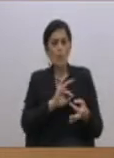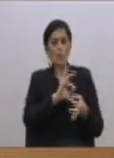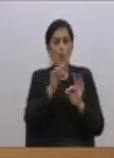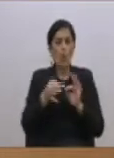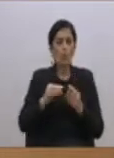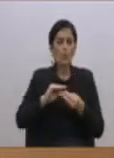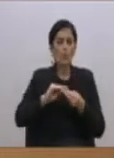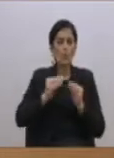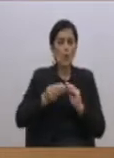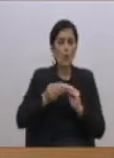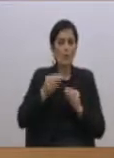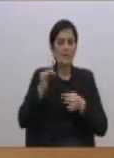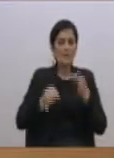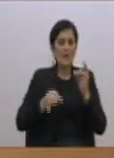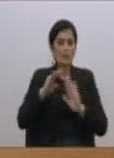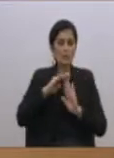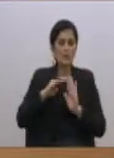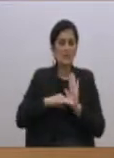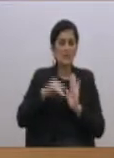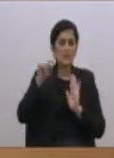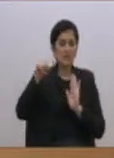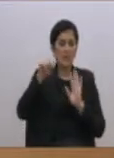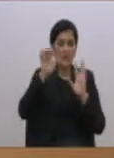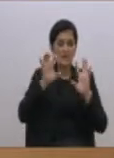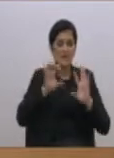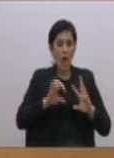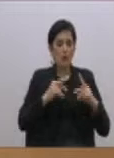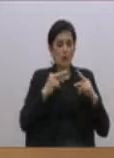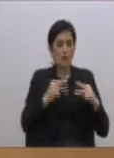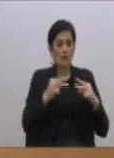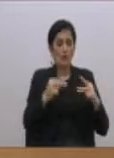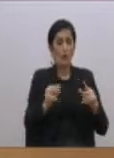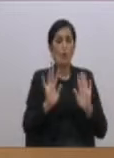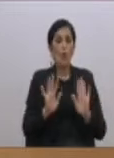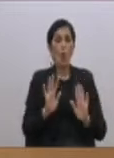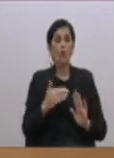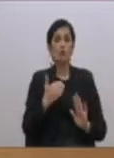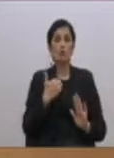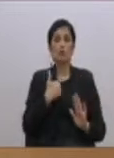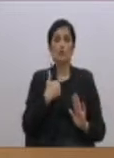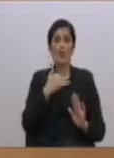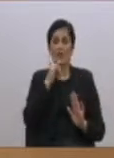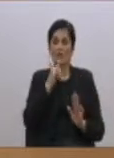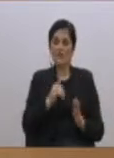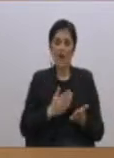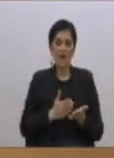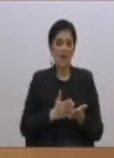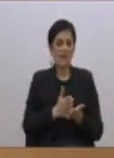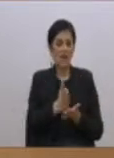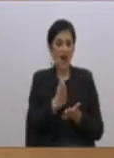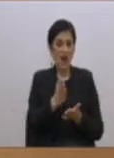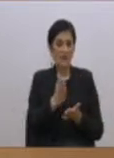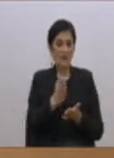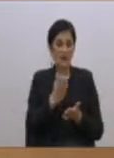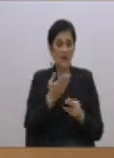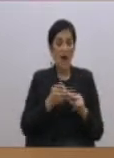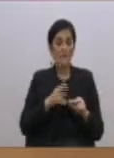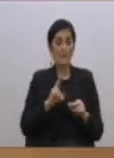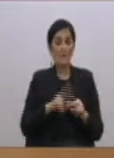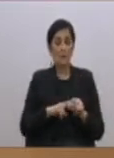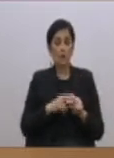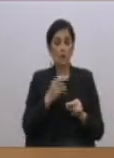პრობლემებია სასამართლო სისტემაში, საკანონმდებლო ცვლილებებით მხოლოდ ჩვენ ფონს ნამდვილად ვერ გავალთ. ამიტომ კიდევ ერთხელ